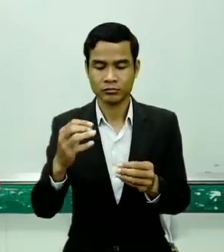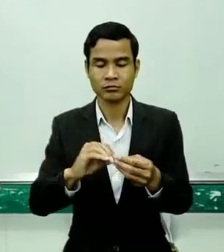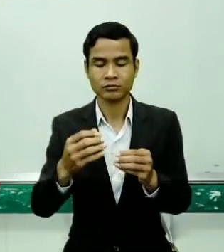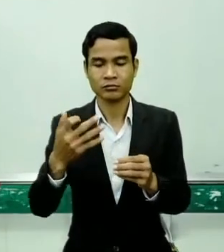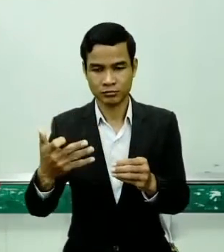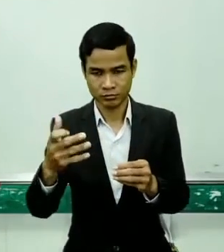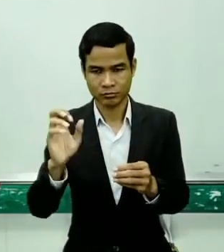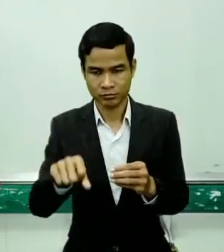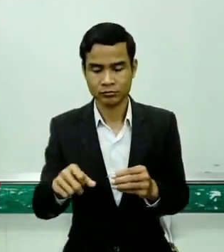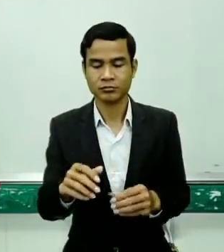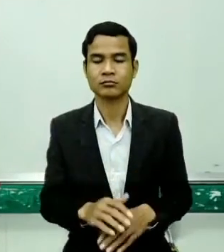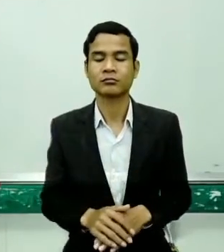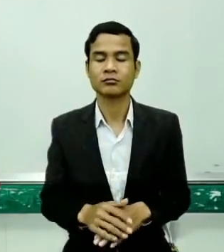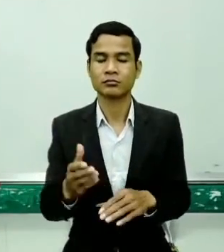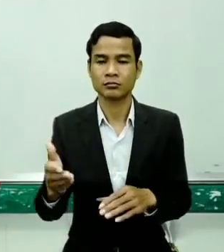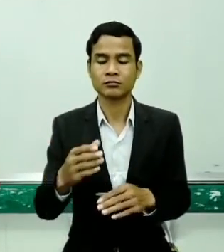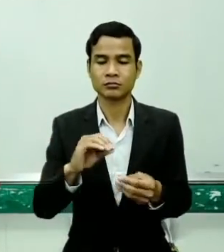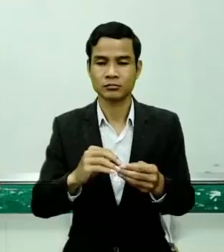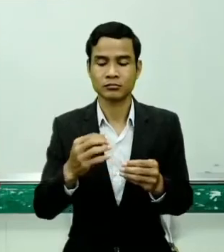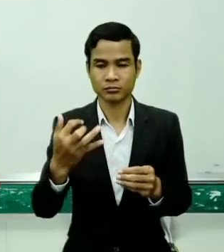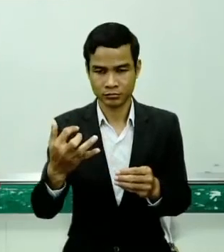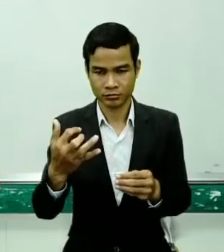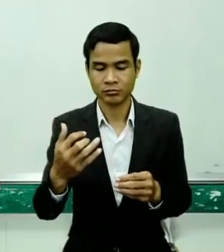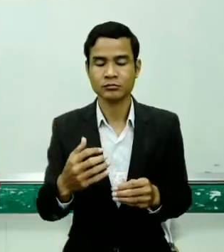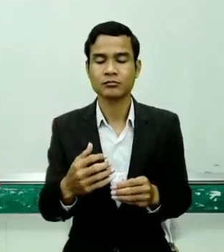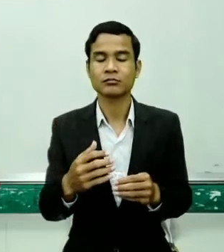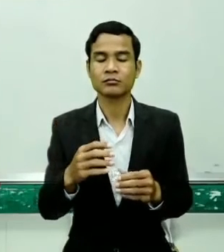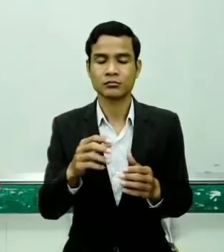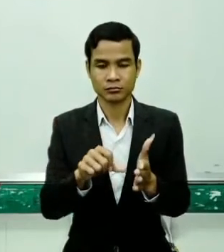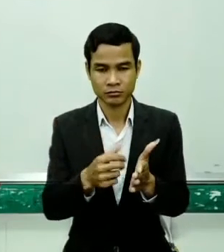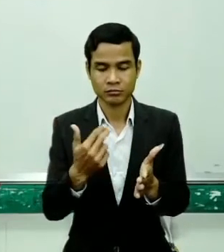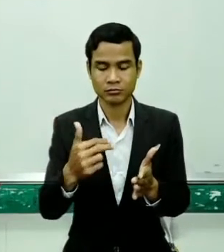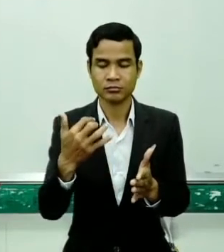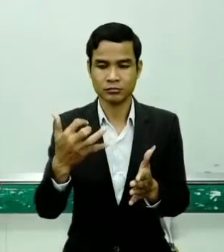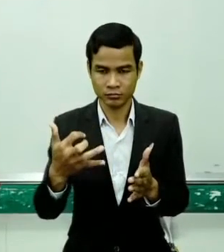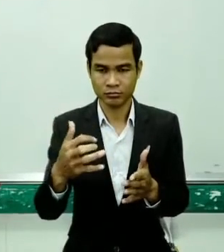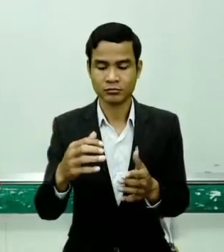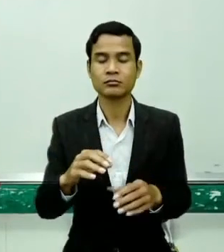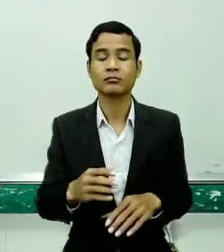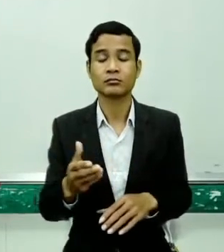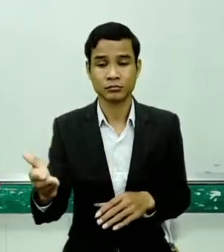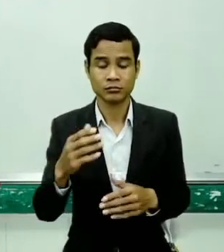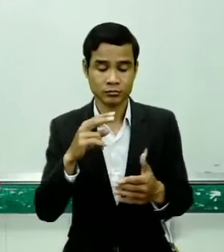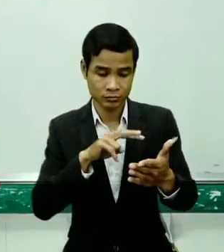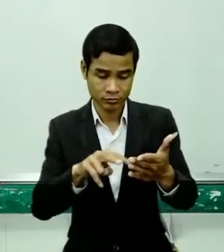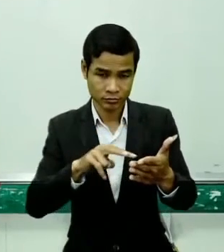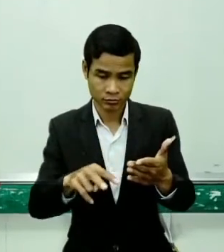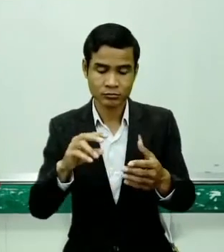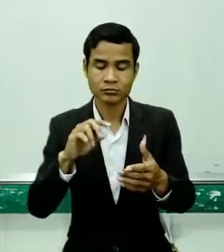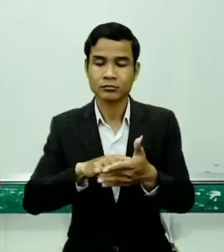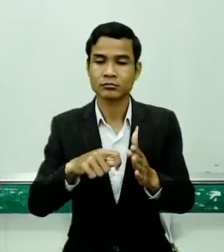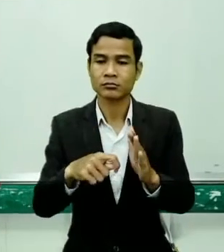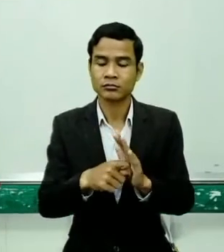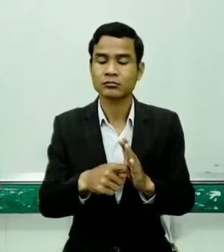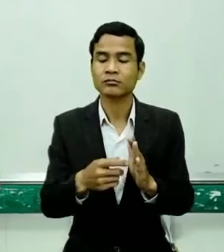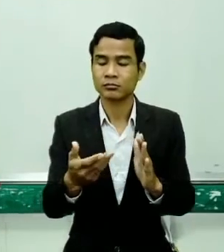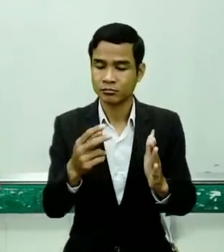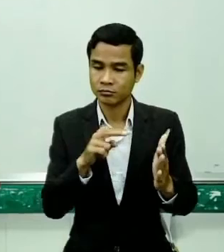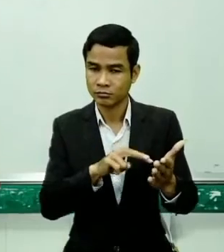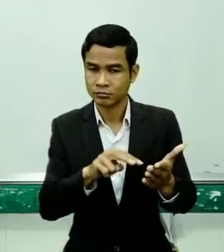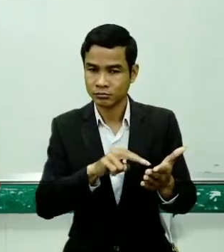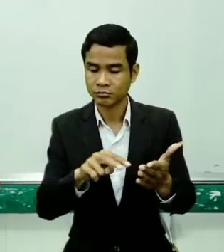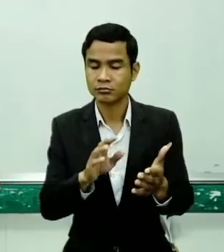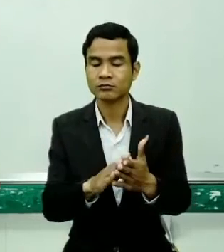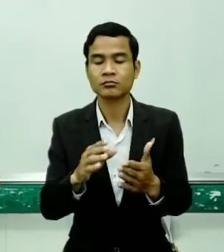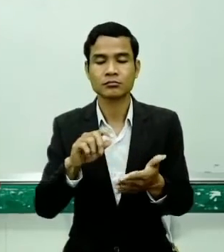tí bàm bầy. Chân chùm nơi tì bàm phí nơi tùm bùa tì bàm phí. Chân con an mơ thả ta khlâm xa nâng ạ. Hai